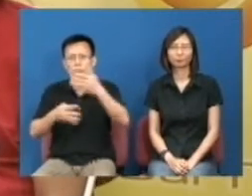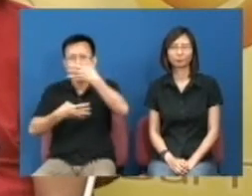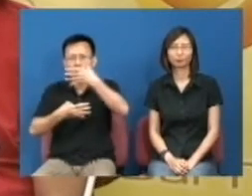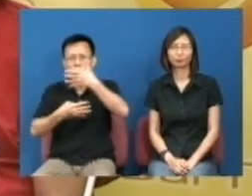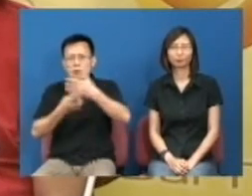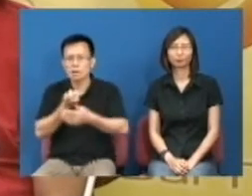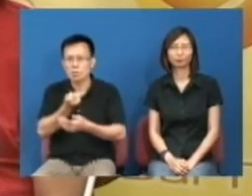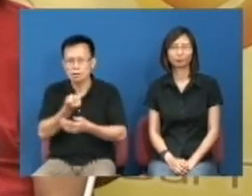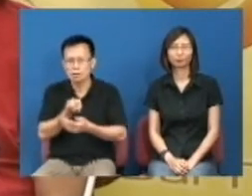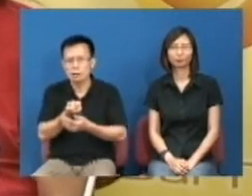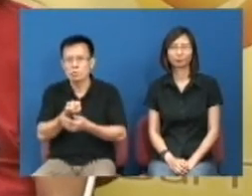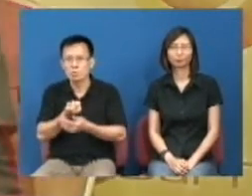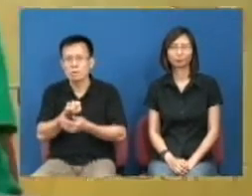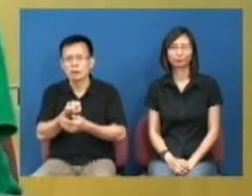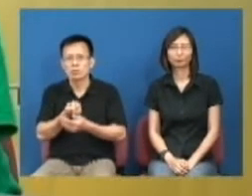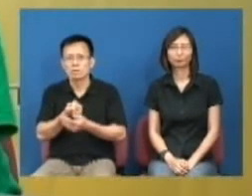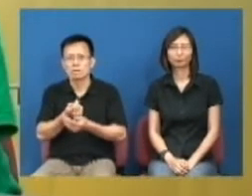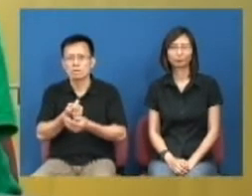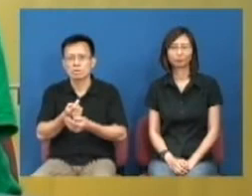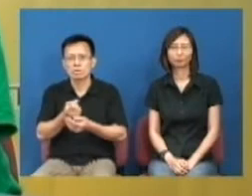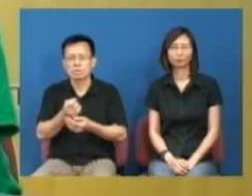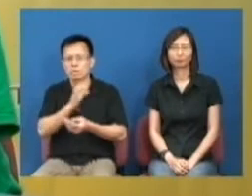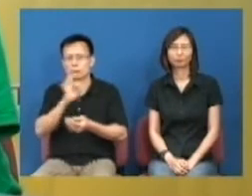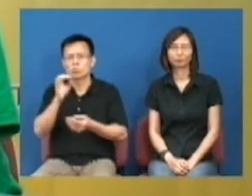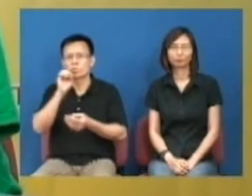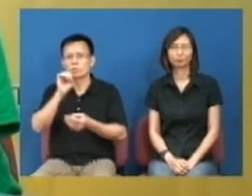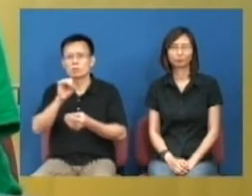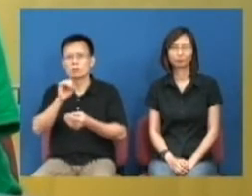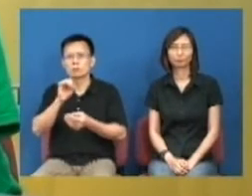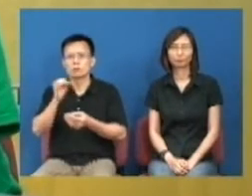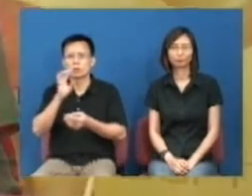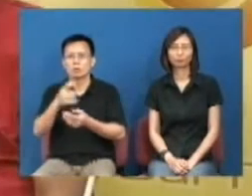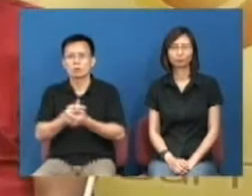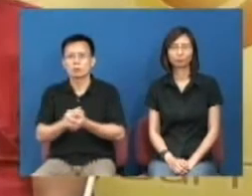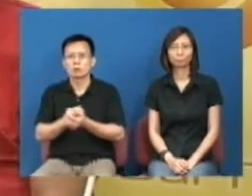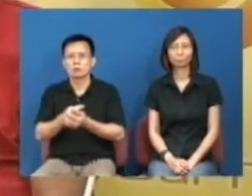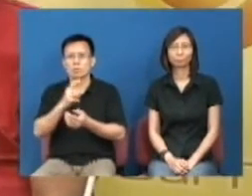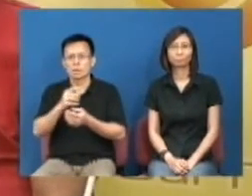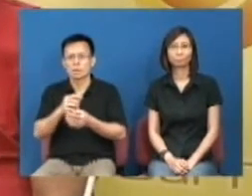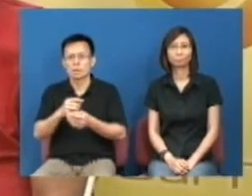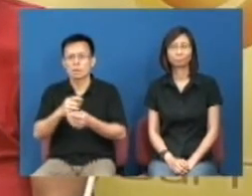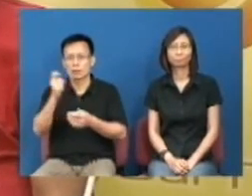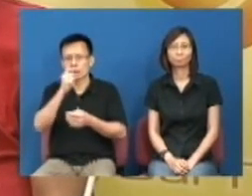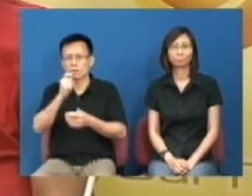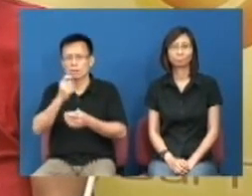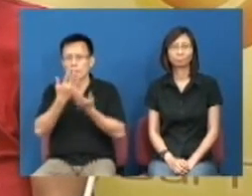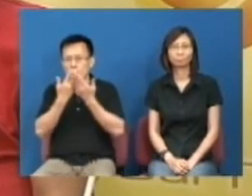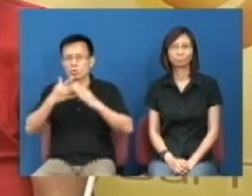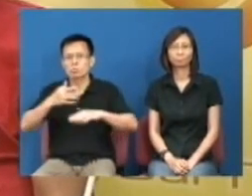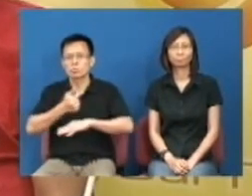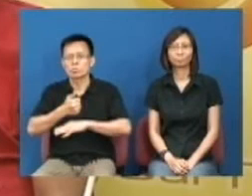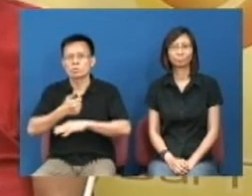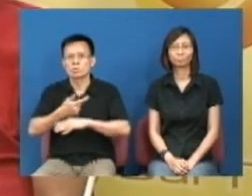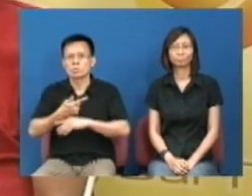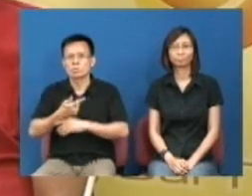啲？ 嗯， 係咪？你冇講啊，即係九個嘅校長連